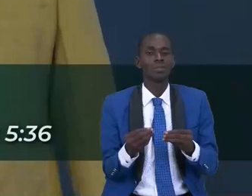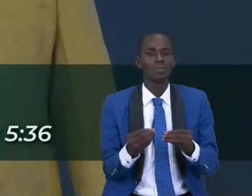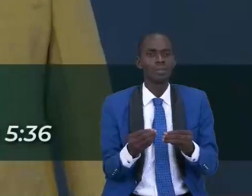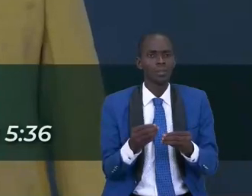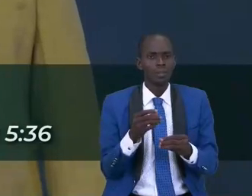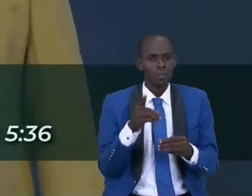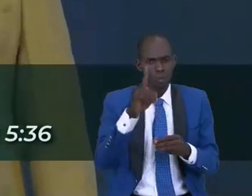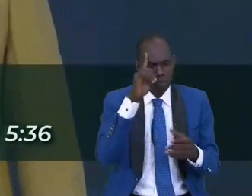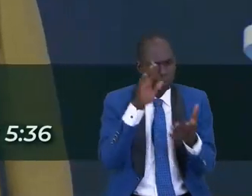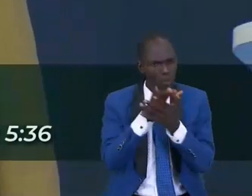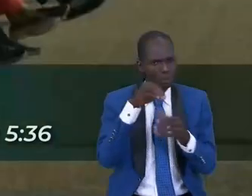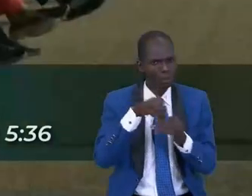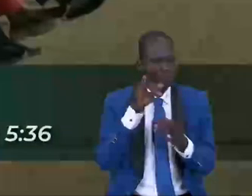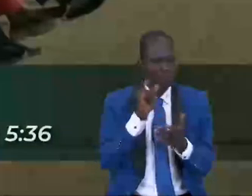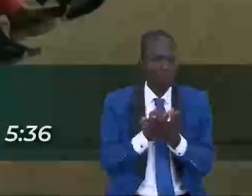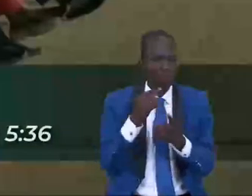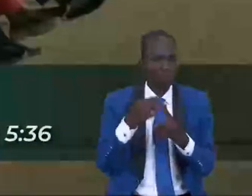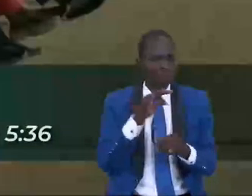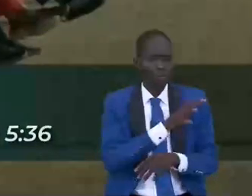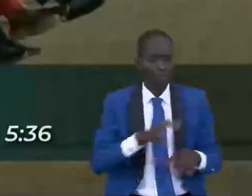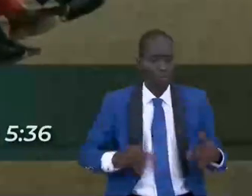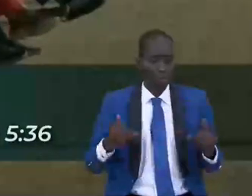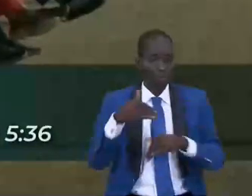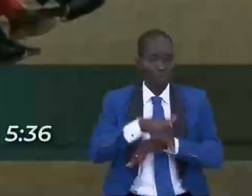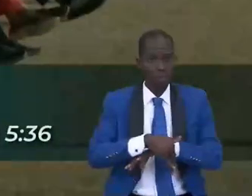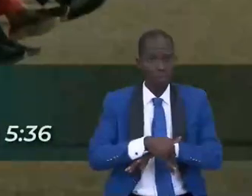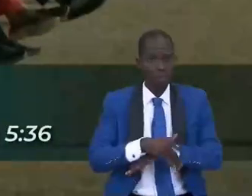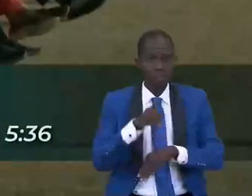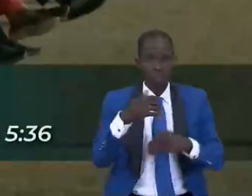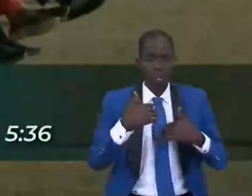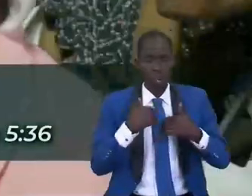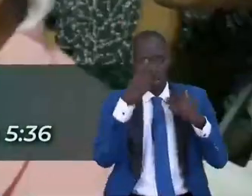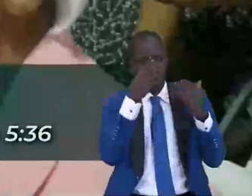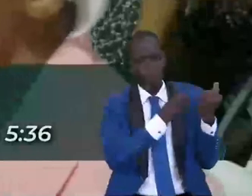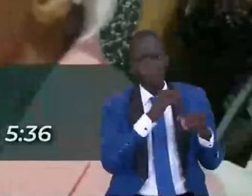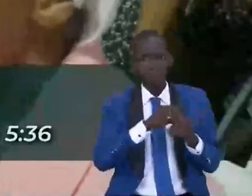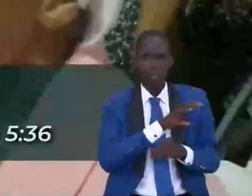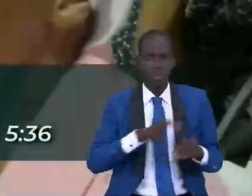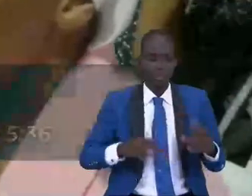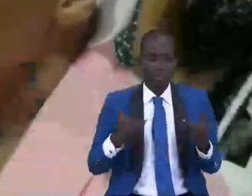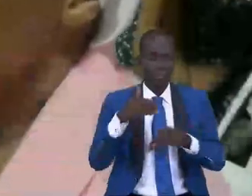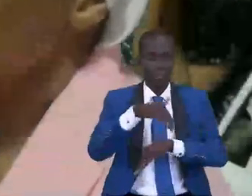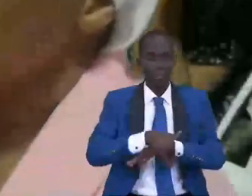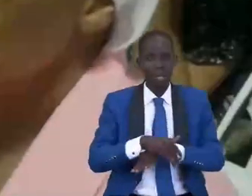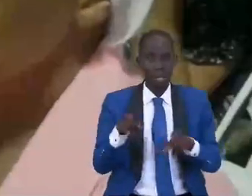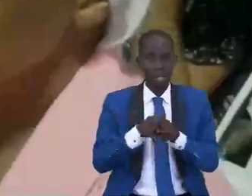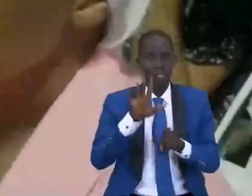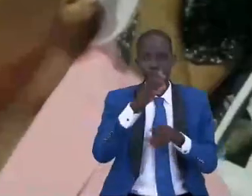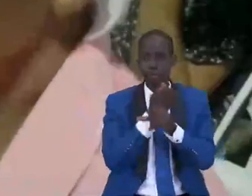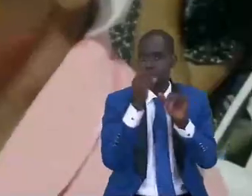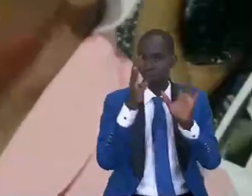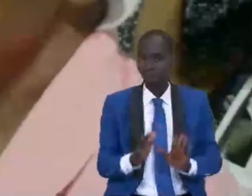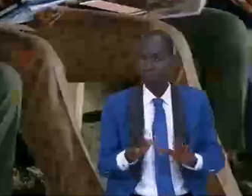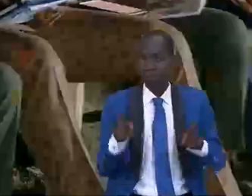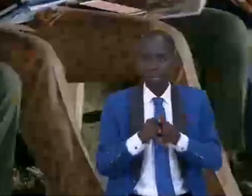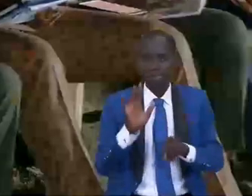Y a-t-il quelqu'un là-bas qui croit à Christ ce jour, ayant la foi en Christ, en tant que ton sauveur, en